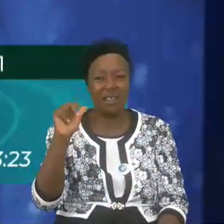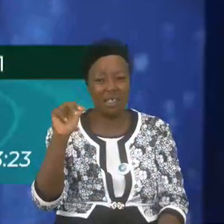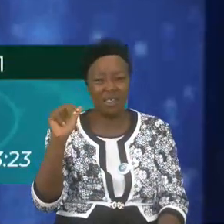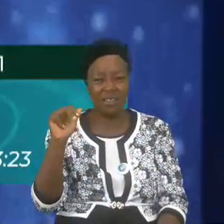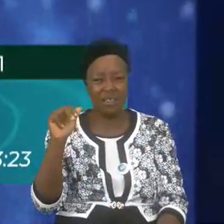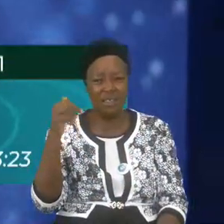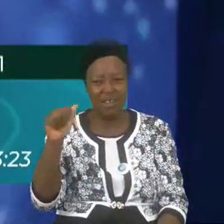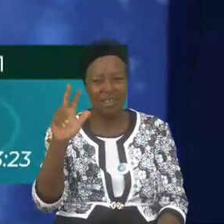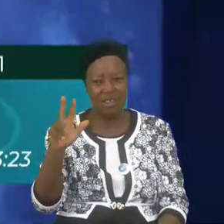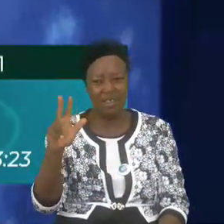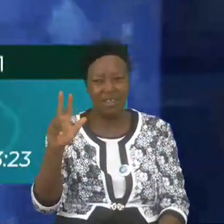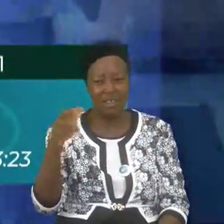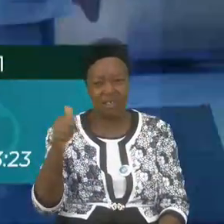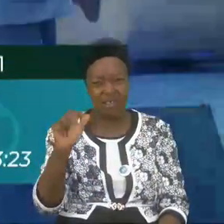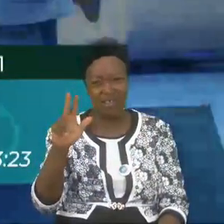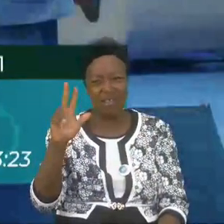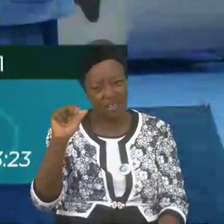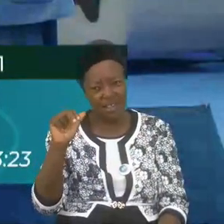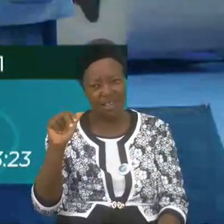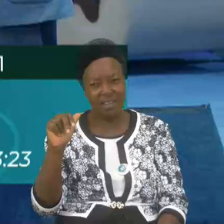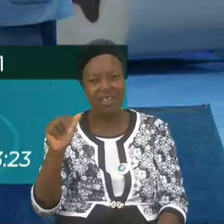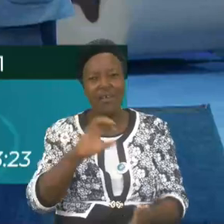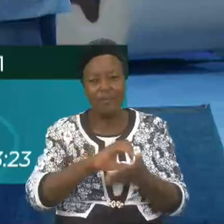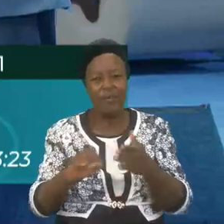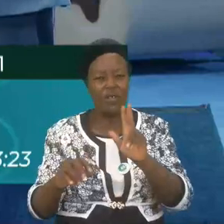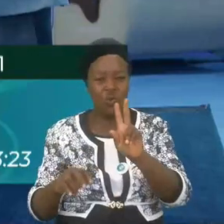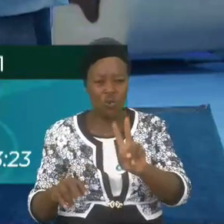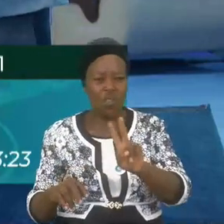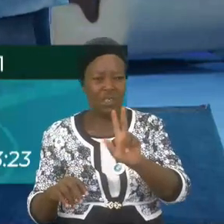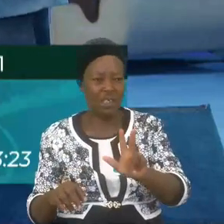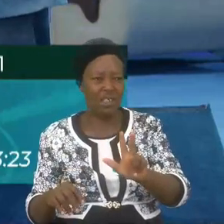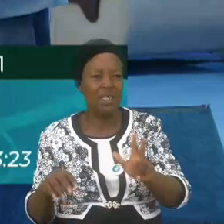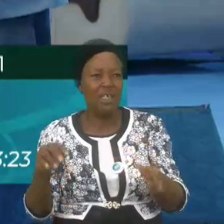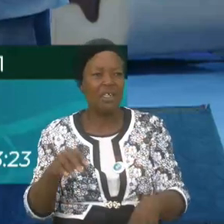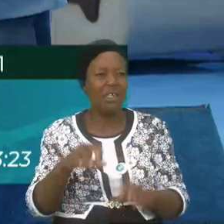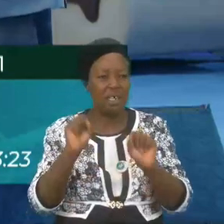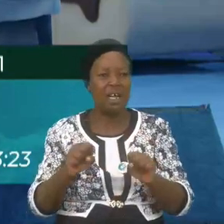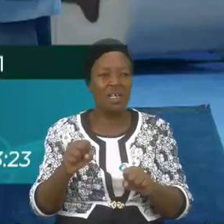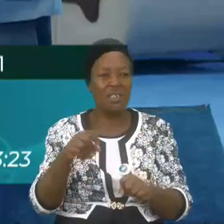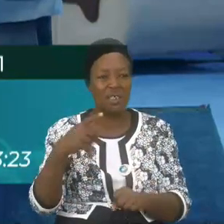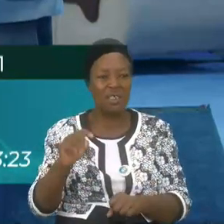23. En Jérémie 13, 23.